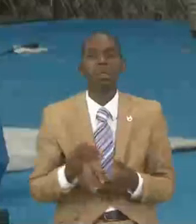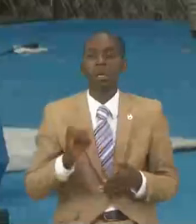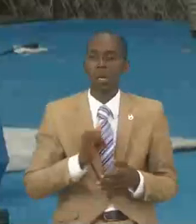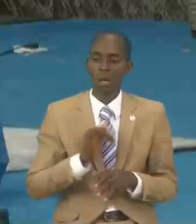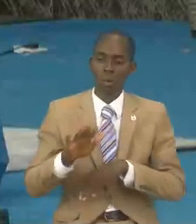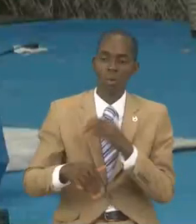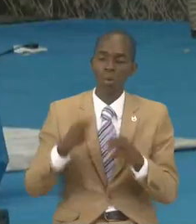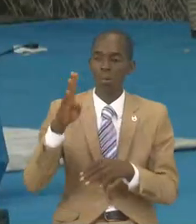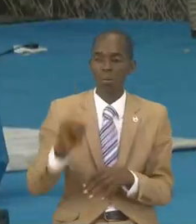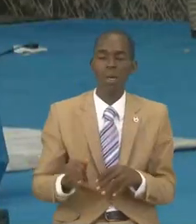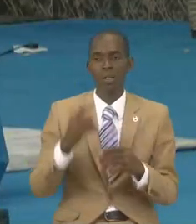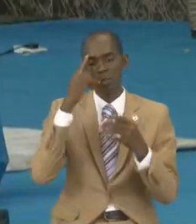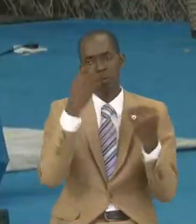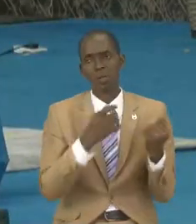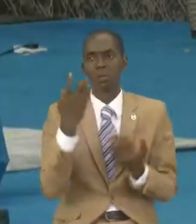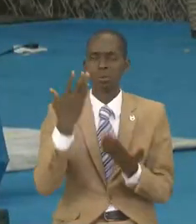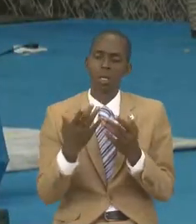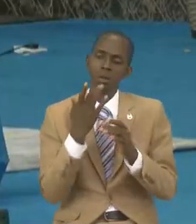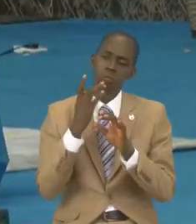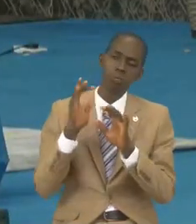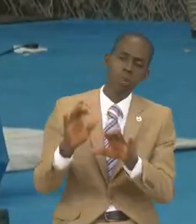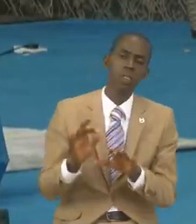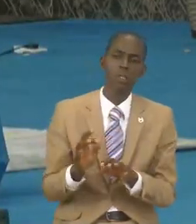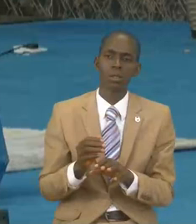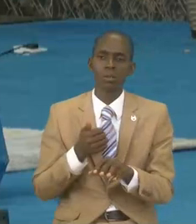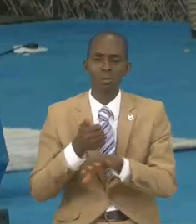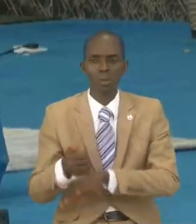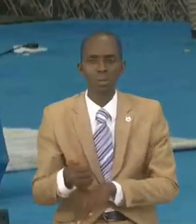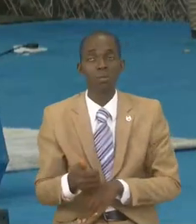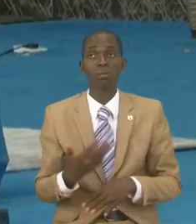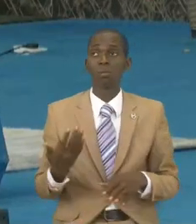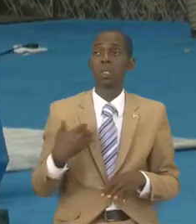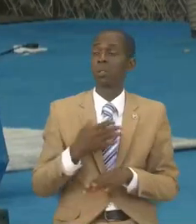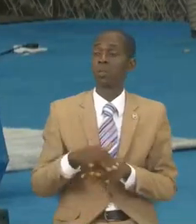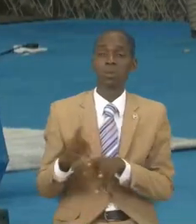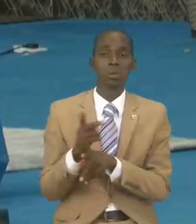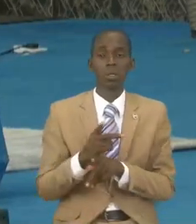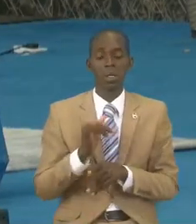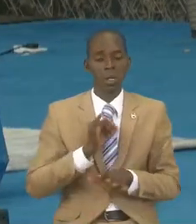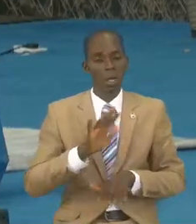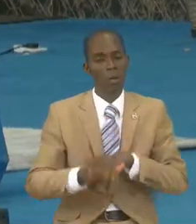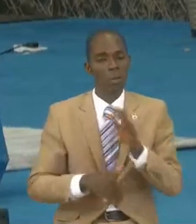Il peut mentir, commérer, j'entends. Mais je ne marche pas par cela. Je marche par la foi.